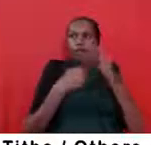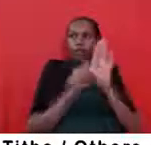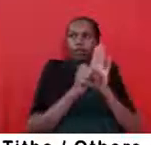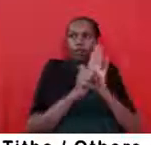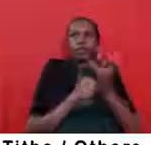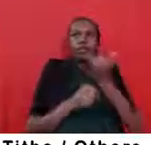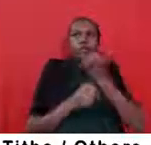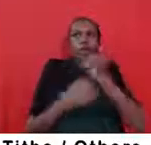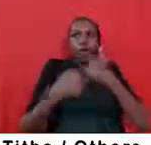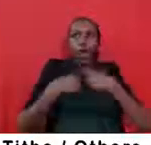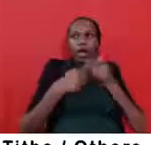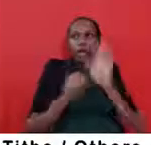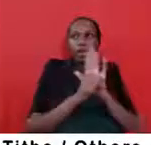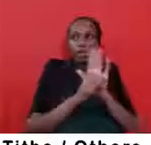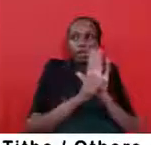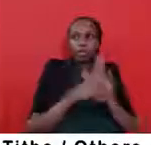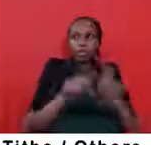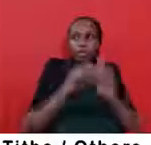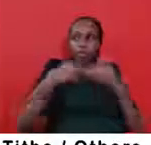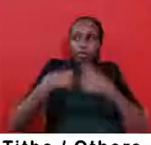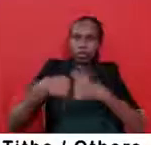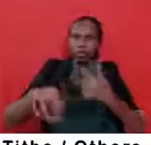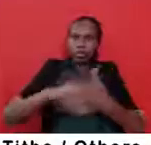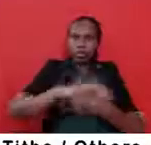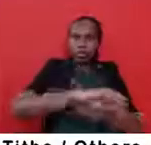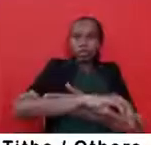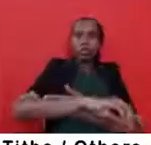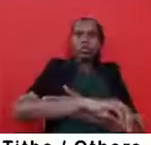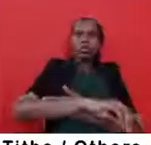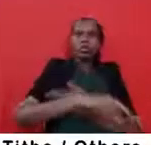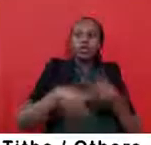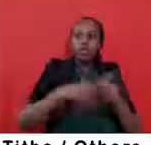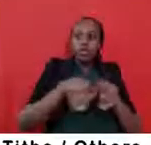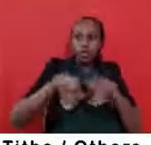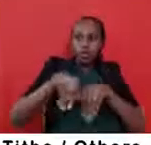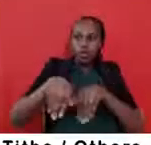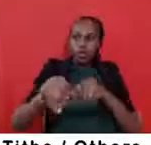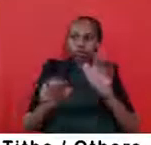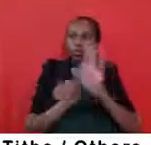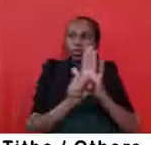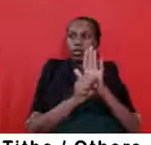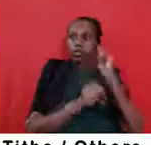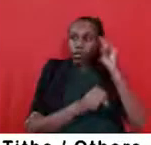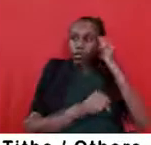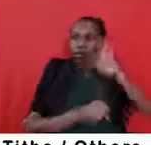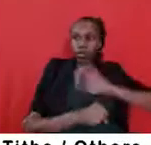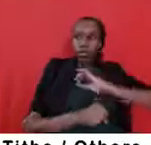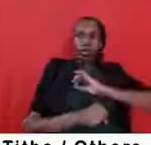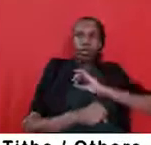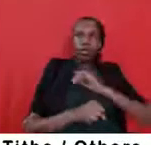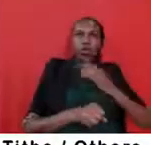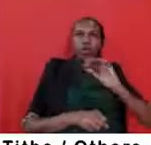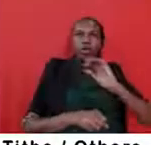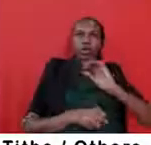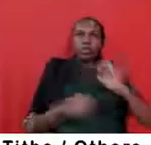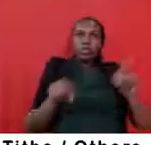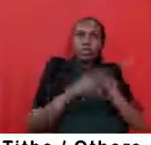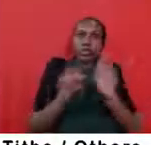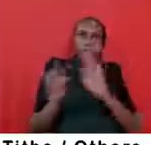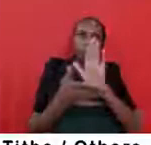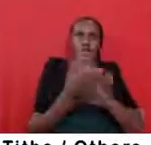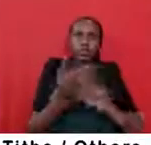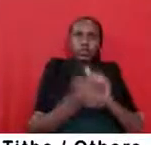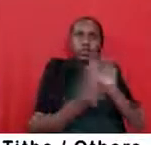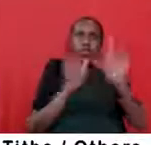tumekosa na kuacha njia zako kama kondoo waliopotea. Tumefuata mno mawazo na tamaa zetu wenyewe,